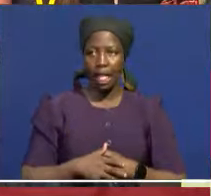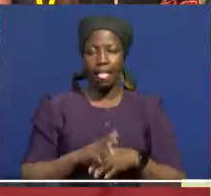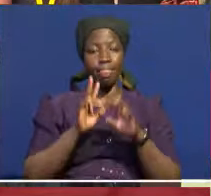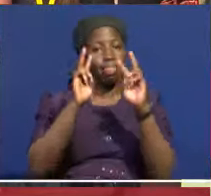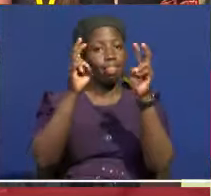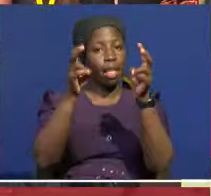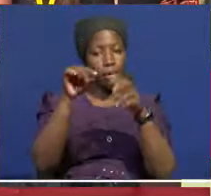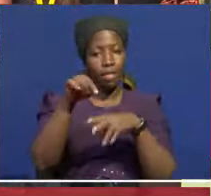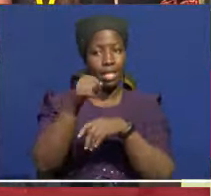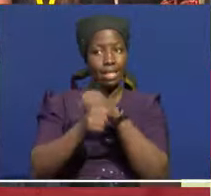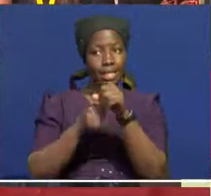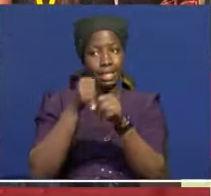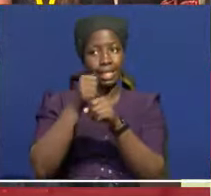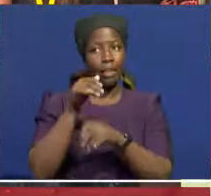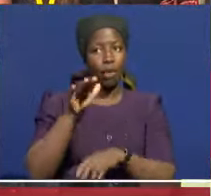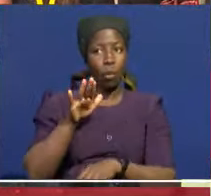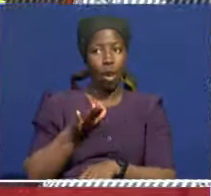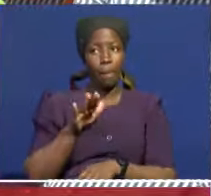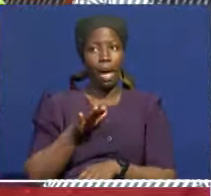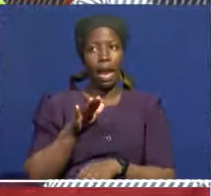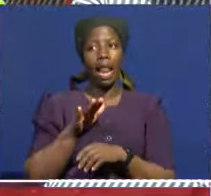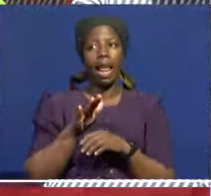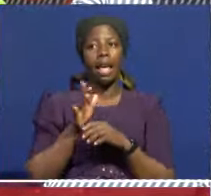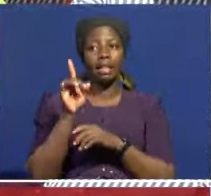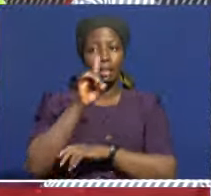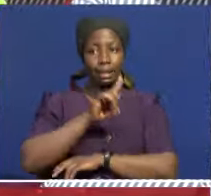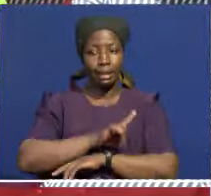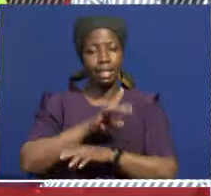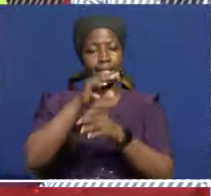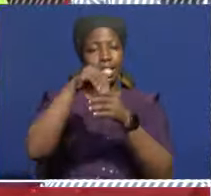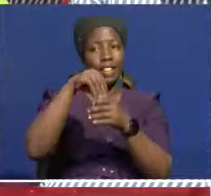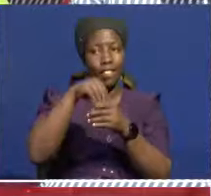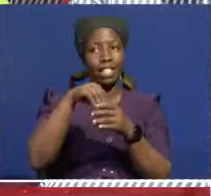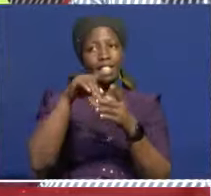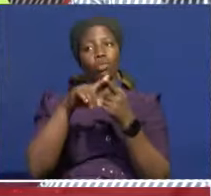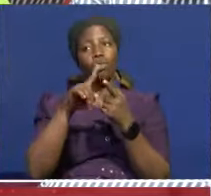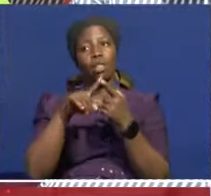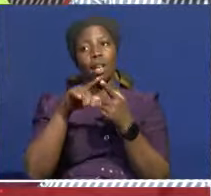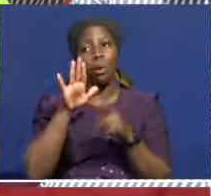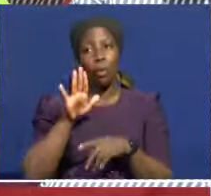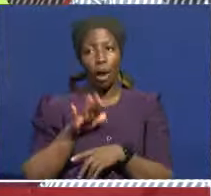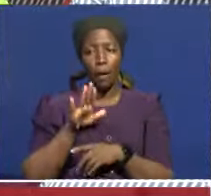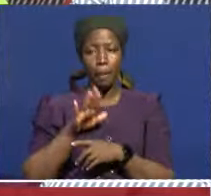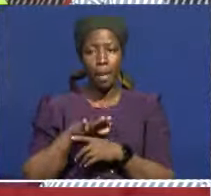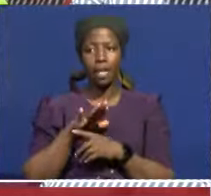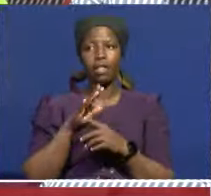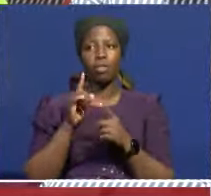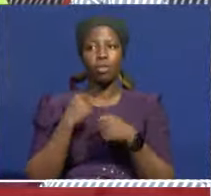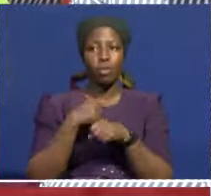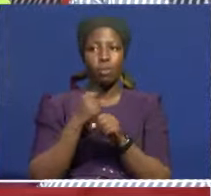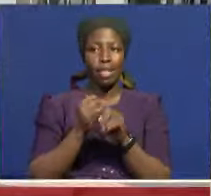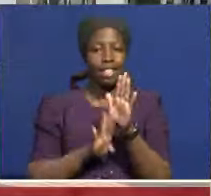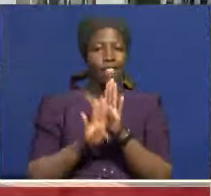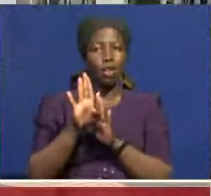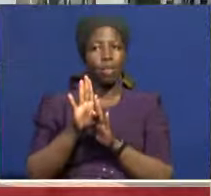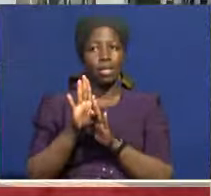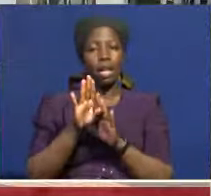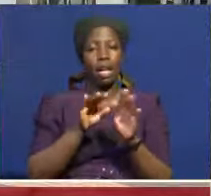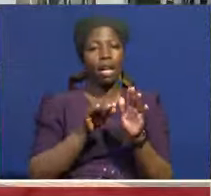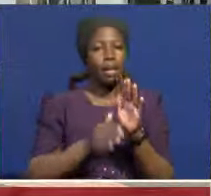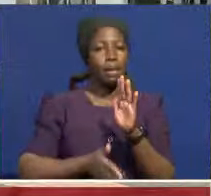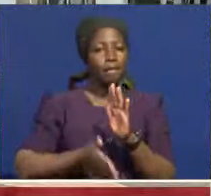kimataifa ya wanawake ni wekeza kwa wanawake ili kuharakisha kimaendeleo, na hapa wanawake walifunzwa ujuzi mbalimbali.